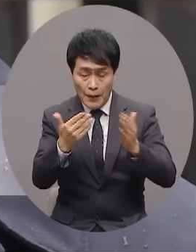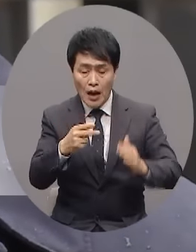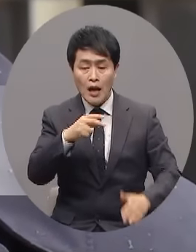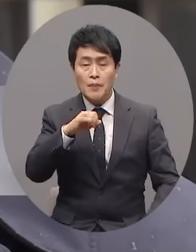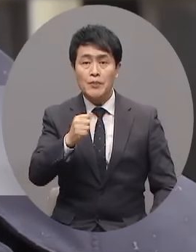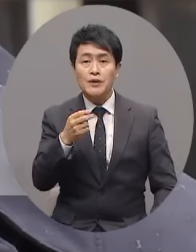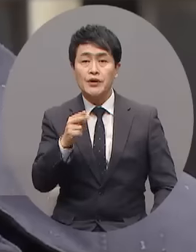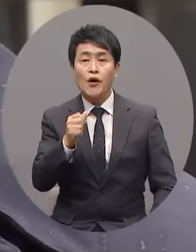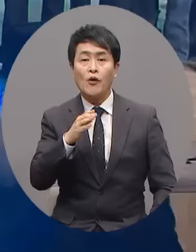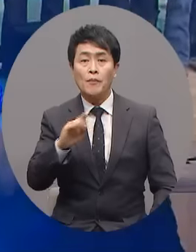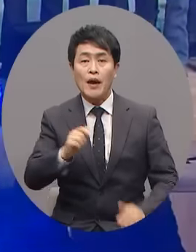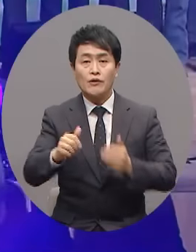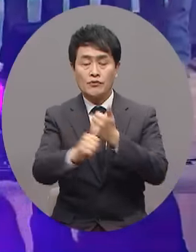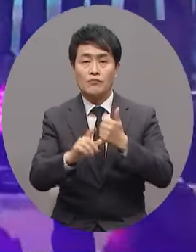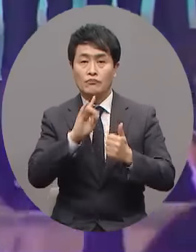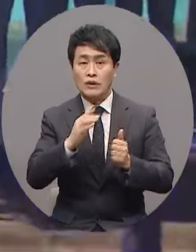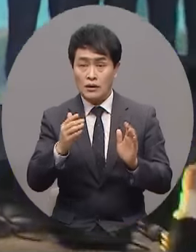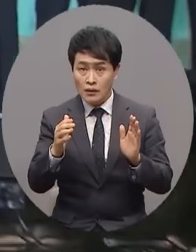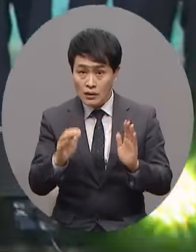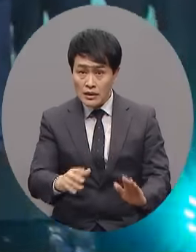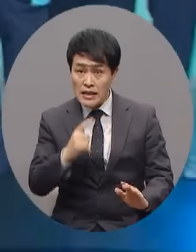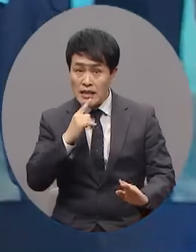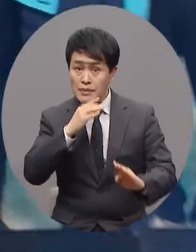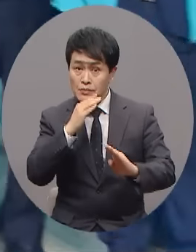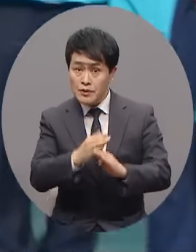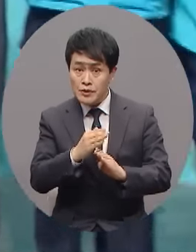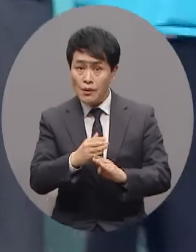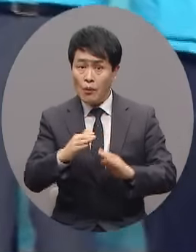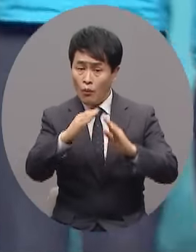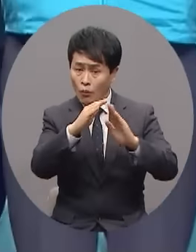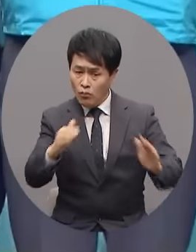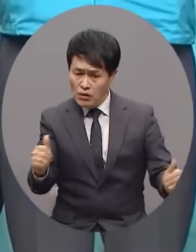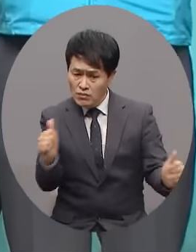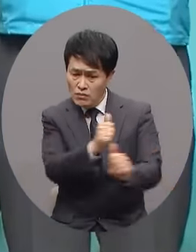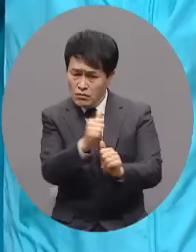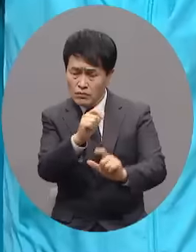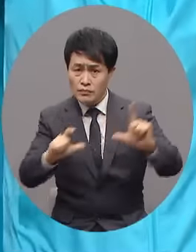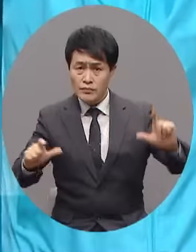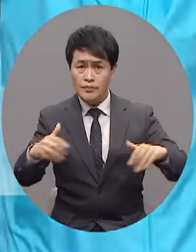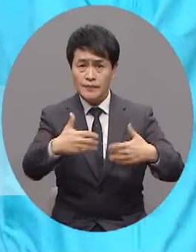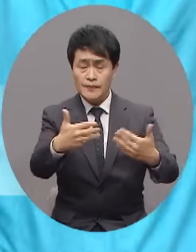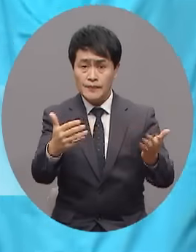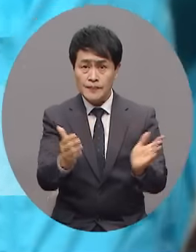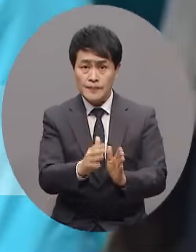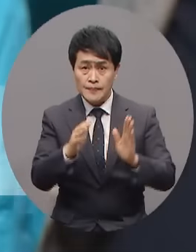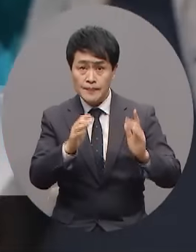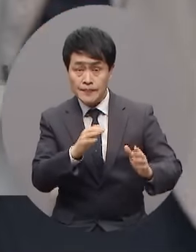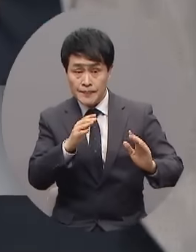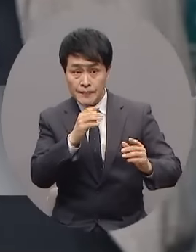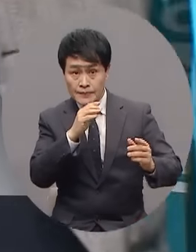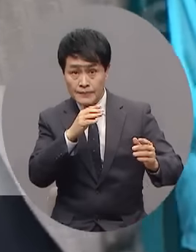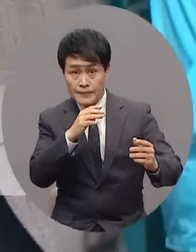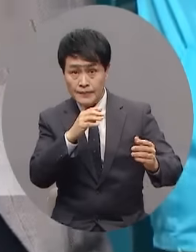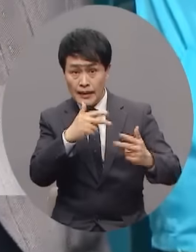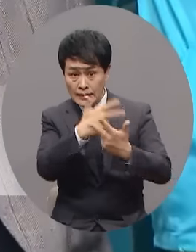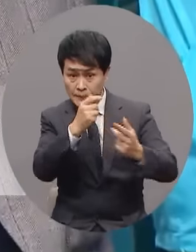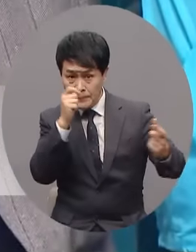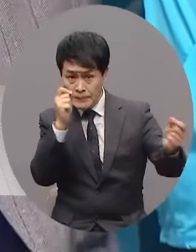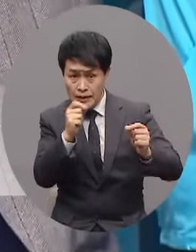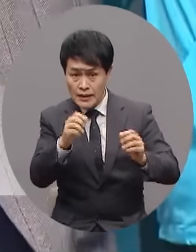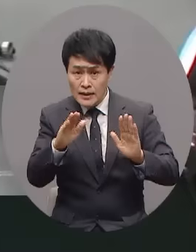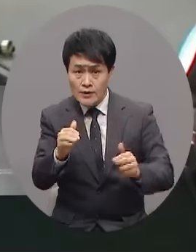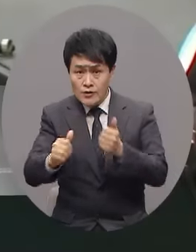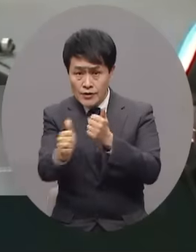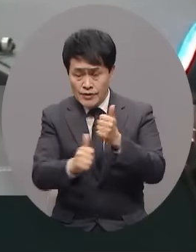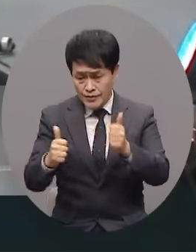민영배 의원뿐입니다. 민주당의 이른바 호남 물갈이를 겨냥하면서 친명 현역 의원과의 맞대결을 통해